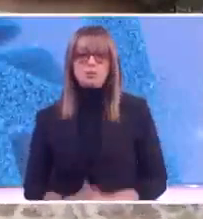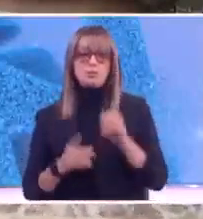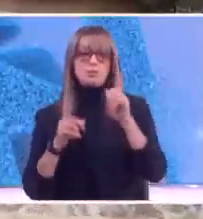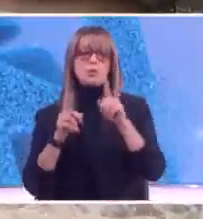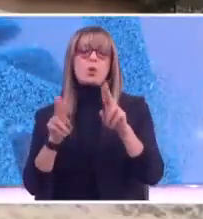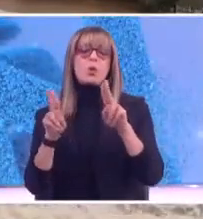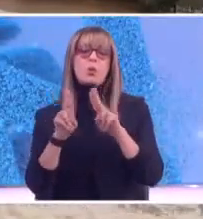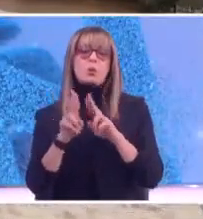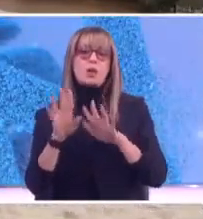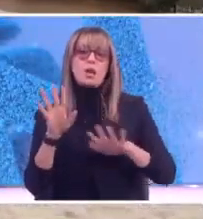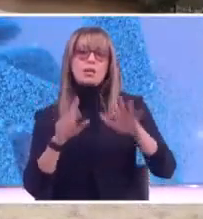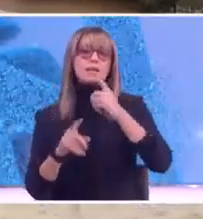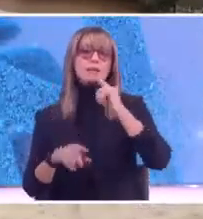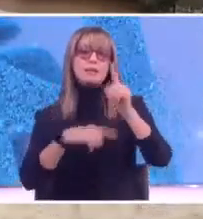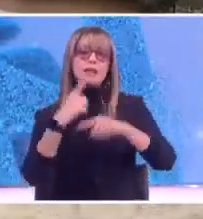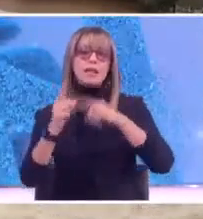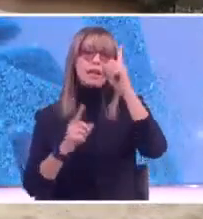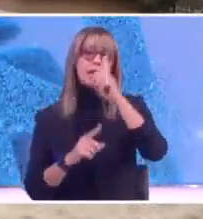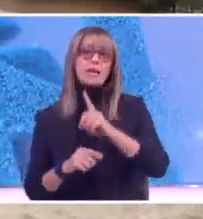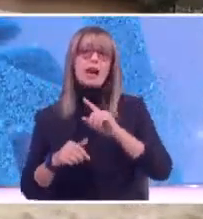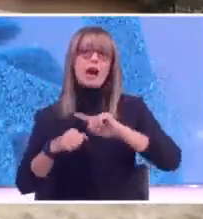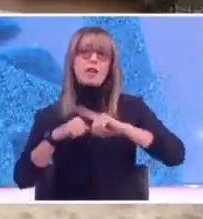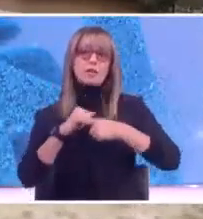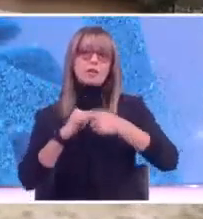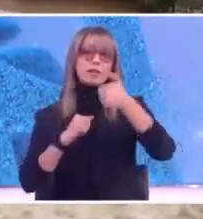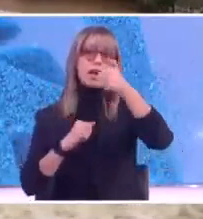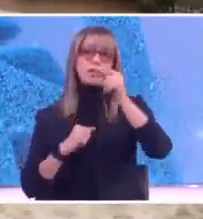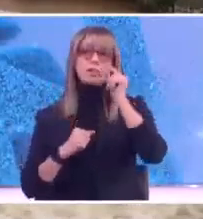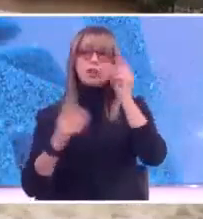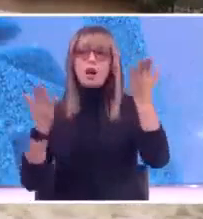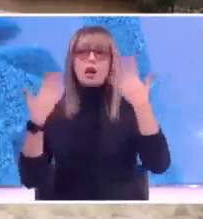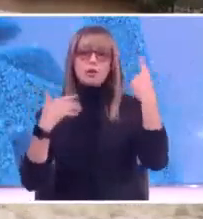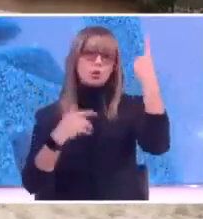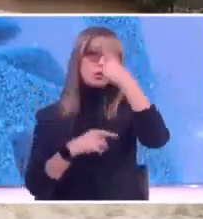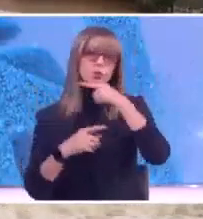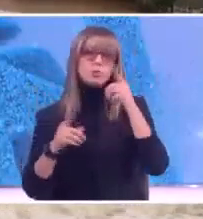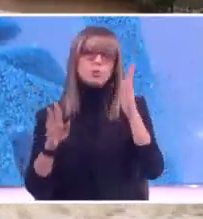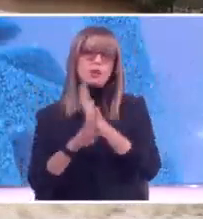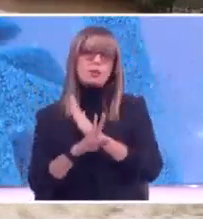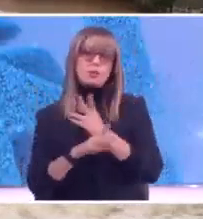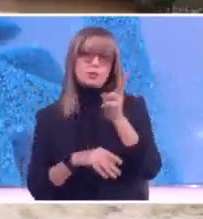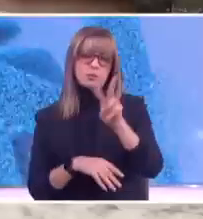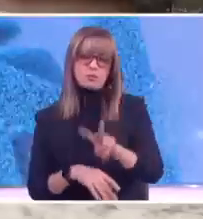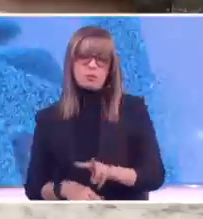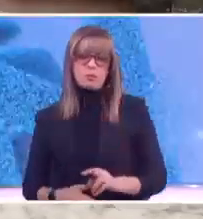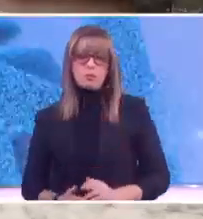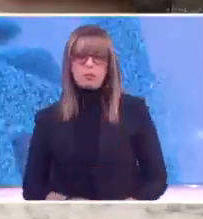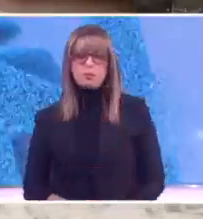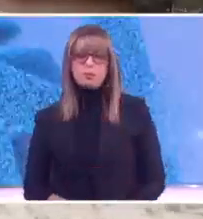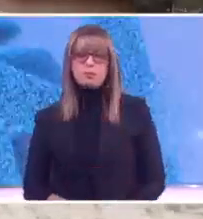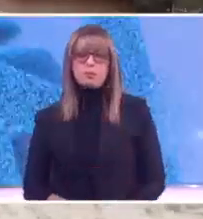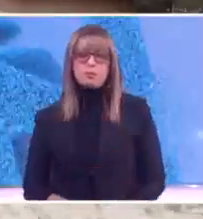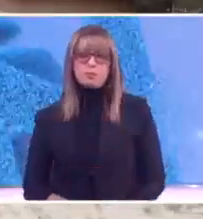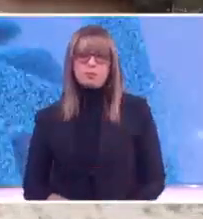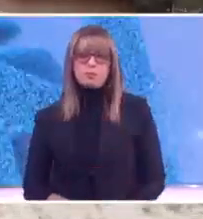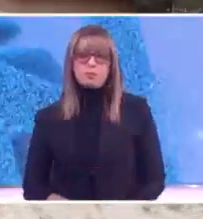Kaliforniya'nın kuzeyinde yılın ilk haftasında 6 kişi hava koşullarına bağlı nedenlerle hayatını